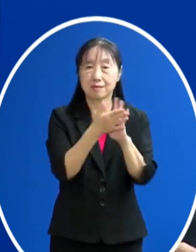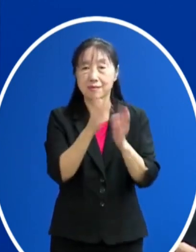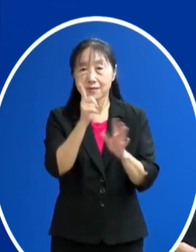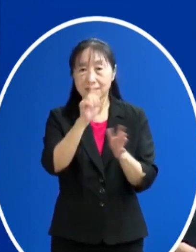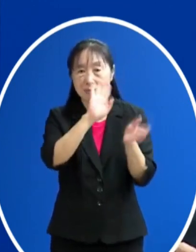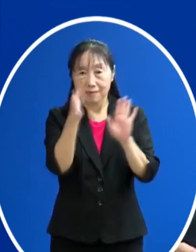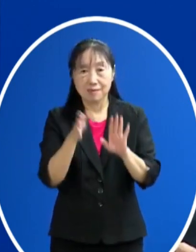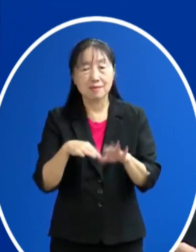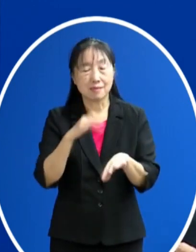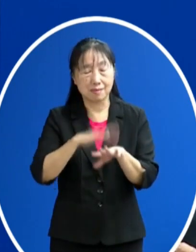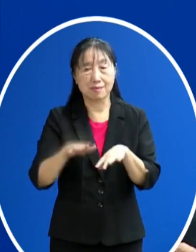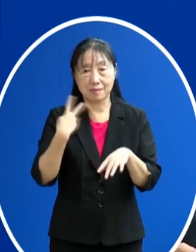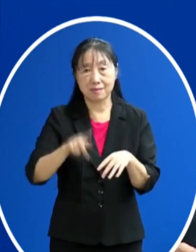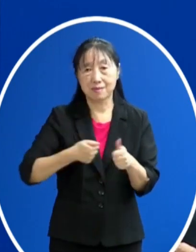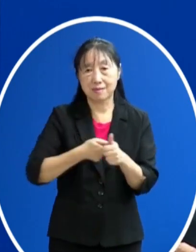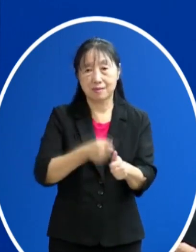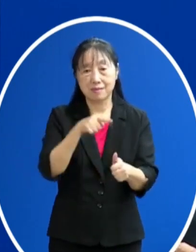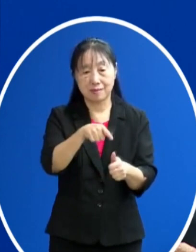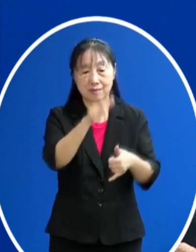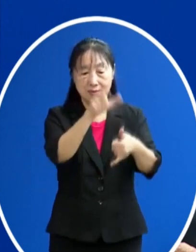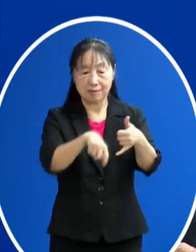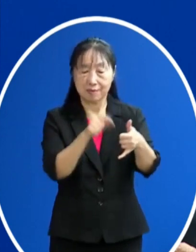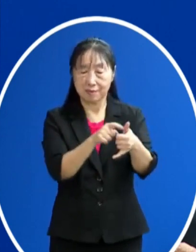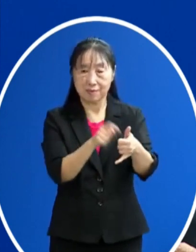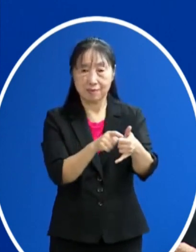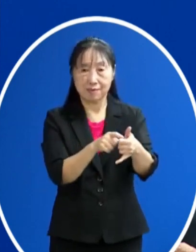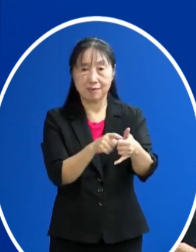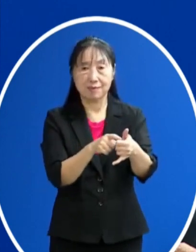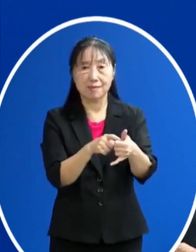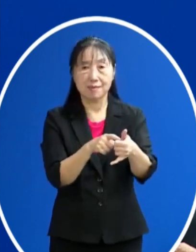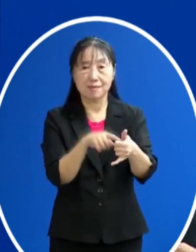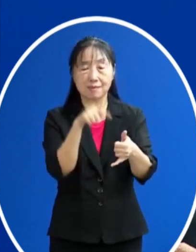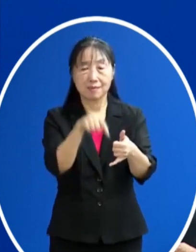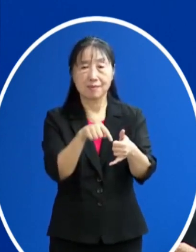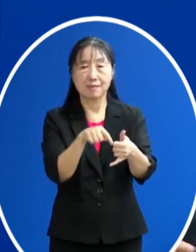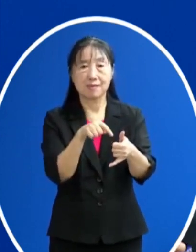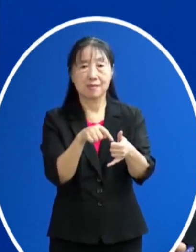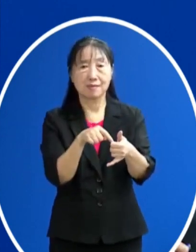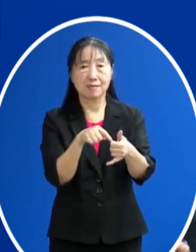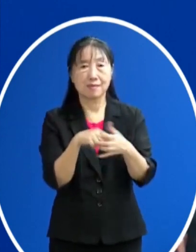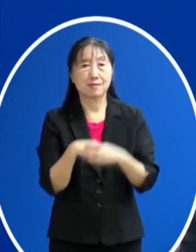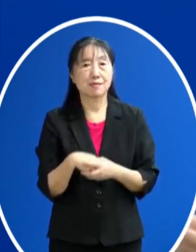追踪。那这一例的话，目前目前是框列他